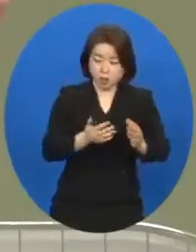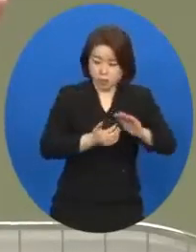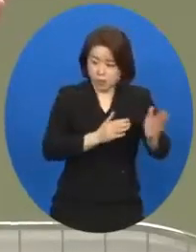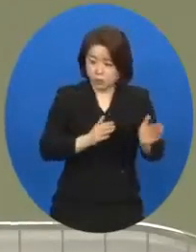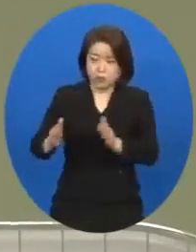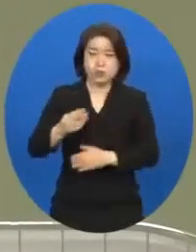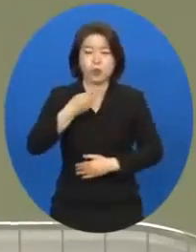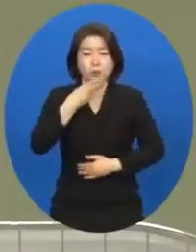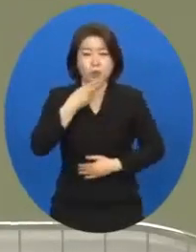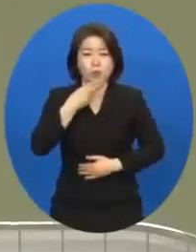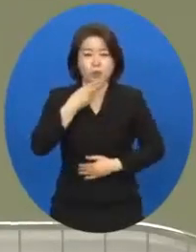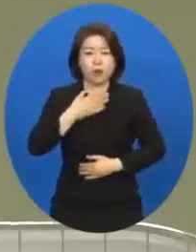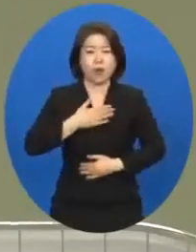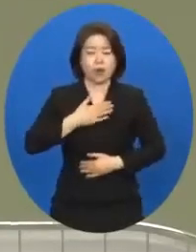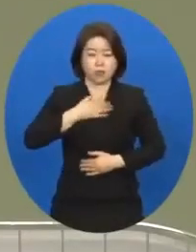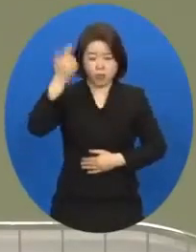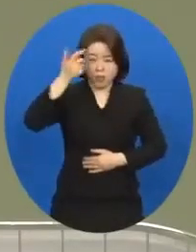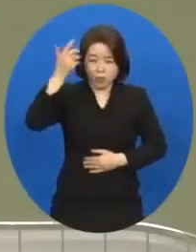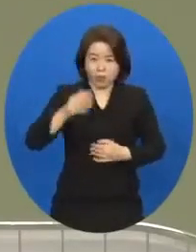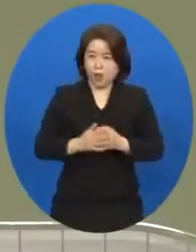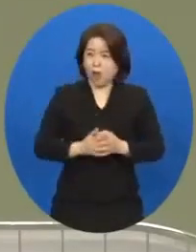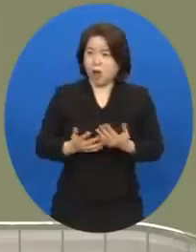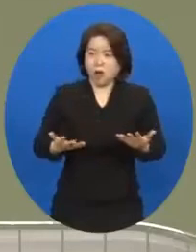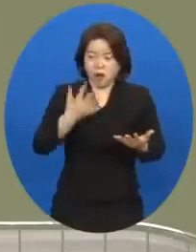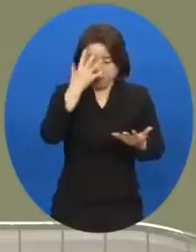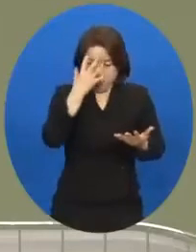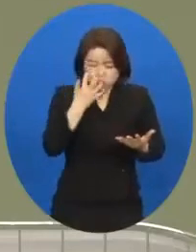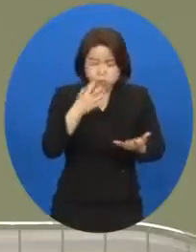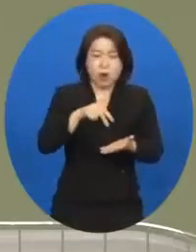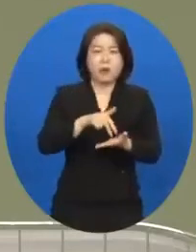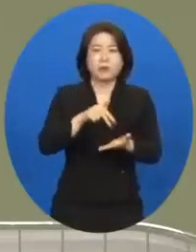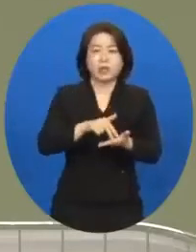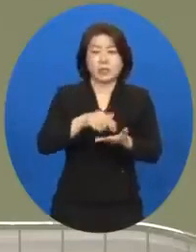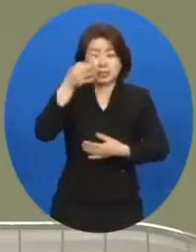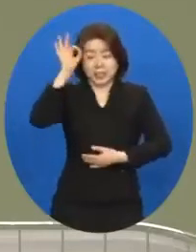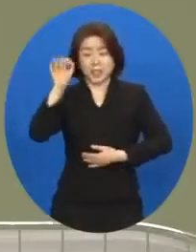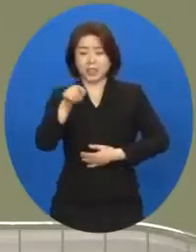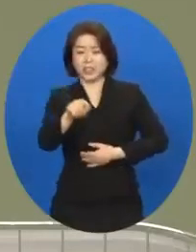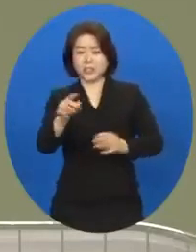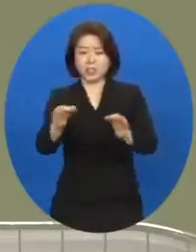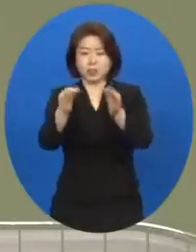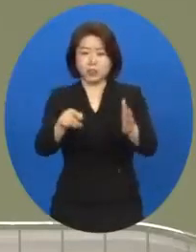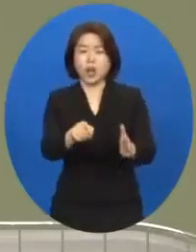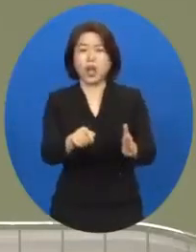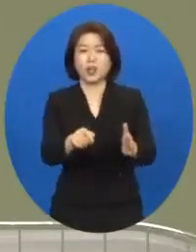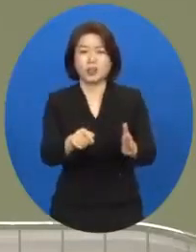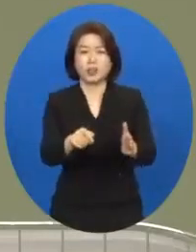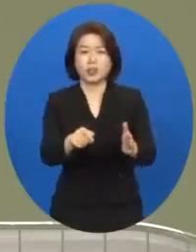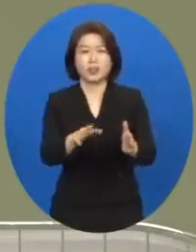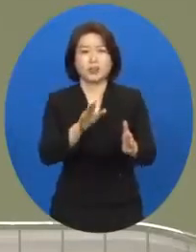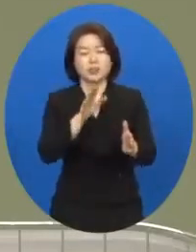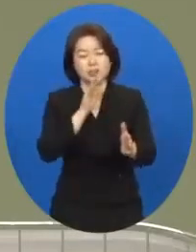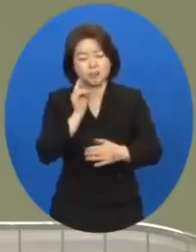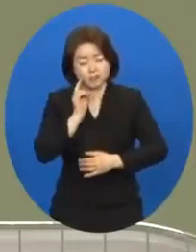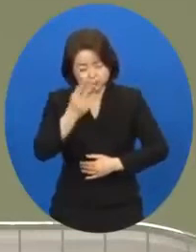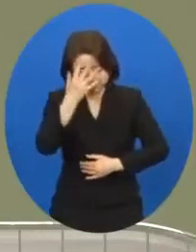것, 자기의 영혼이 너무너무 비참한 상태에 있다는 것을 깨닫는 바로 그때, 그건 정말